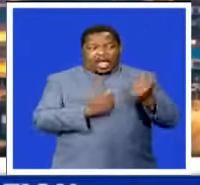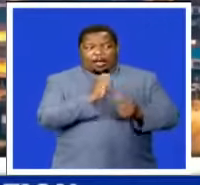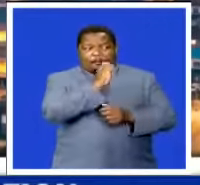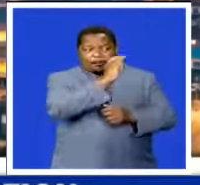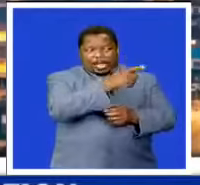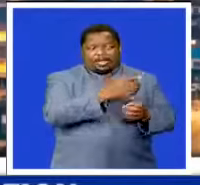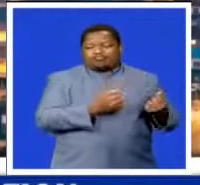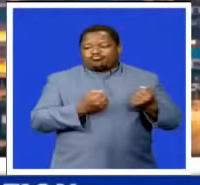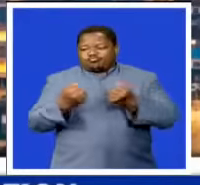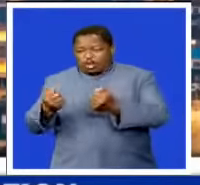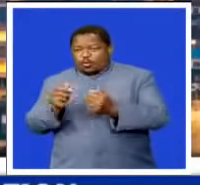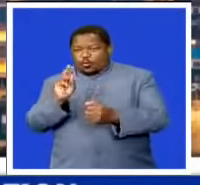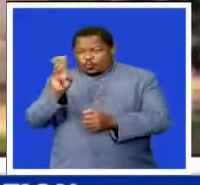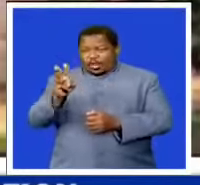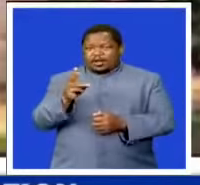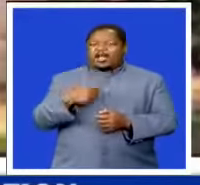mnisi.